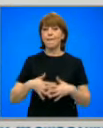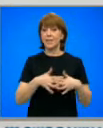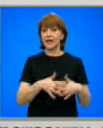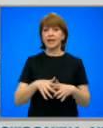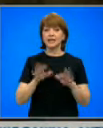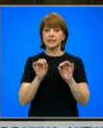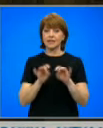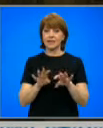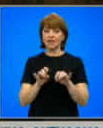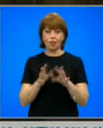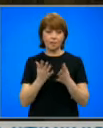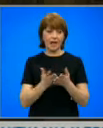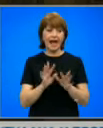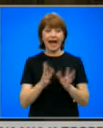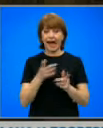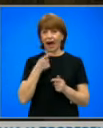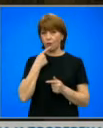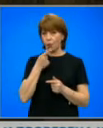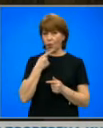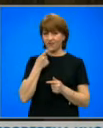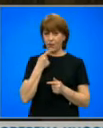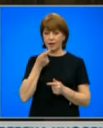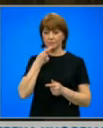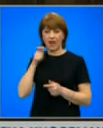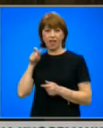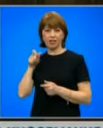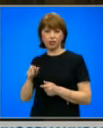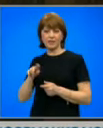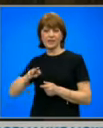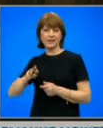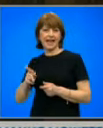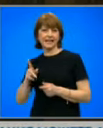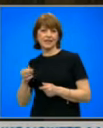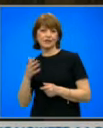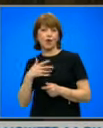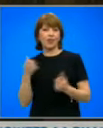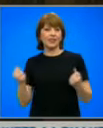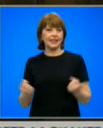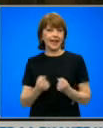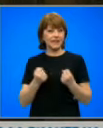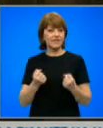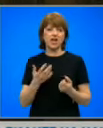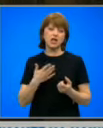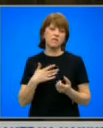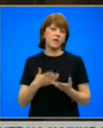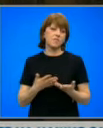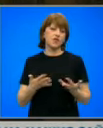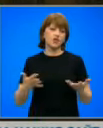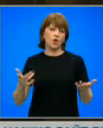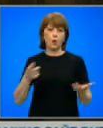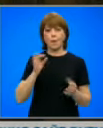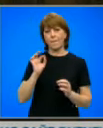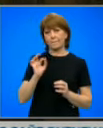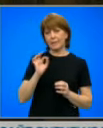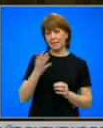разузнавателна информация. Ако говорим за тези, чиито думи се различават от делата им, тогава има твърде много примери, когато Съединените